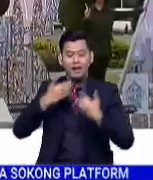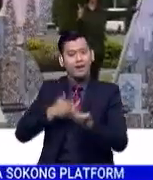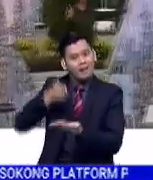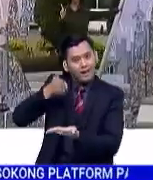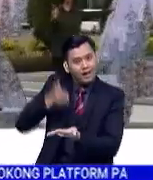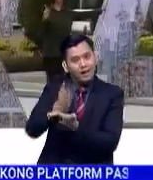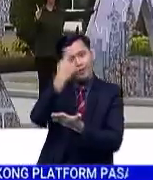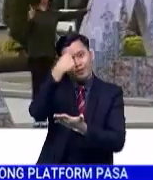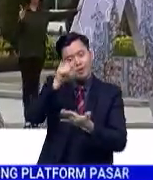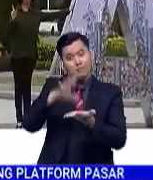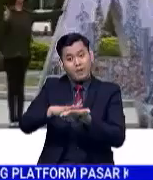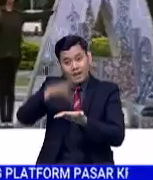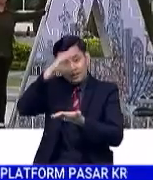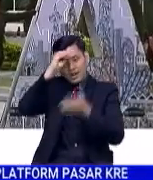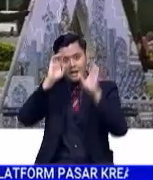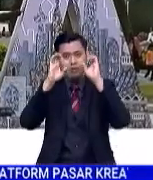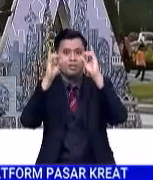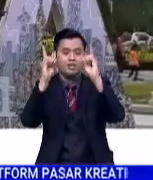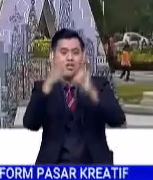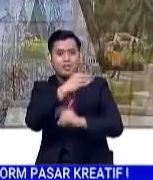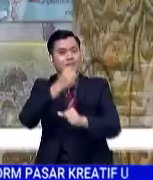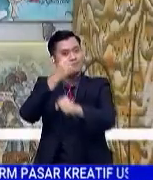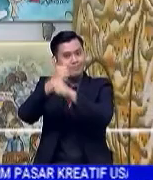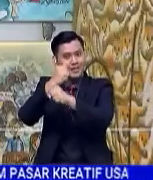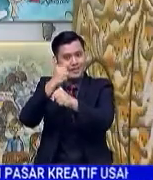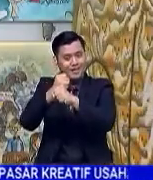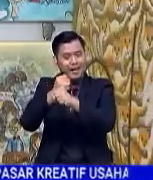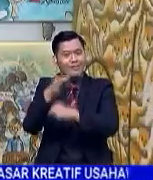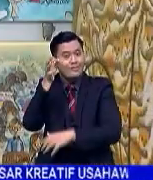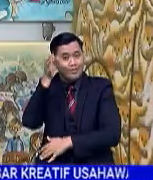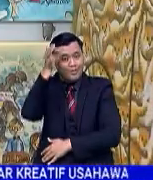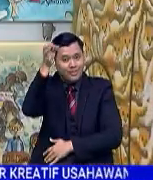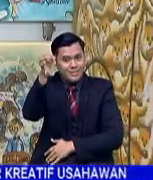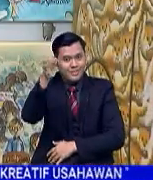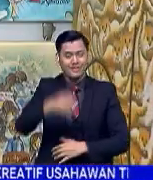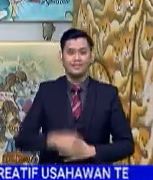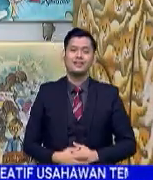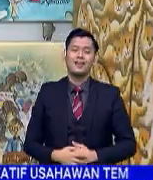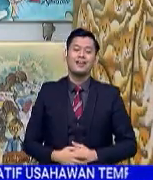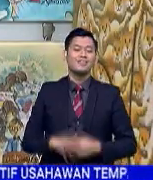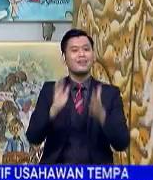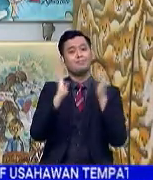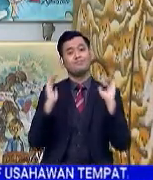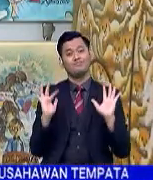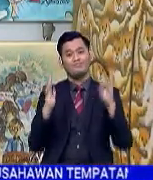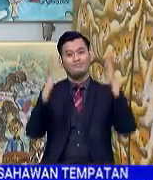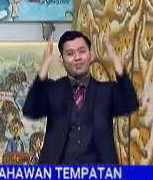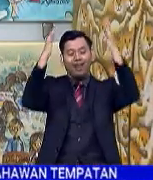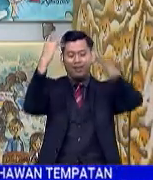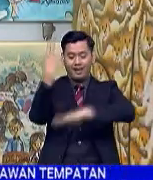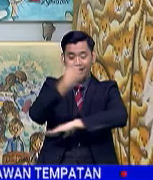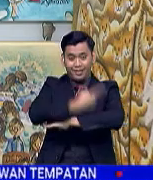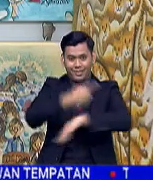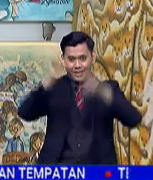untuk pendidikan dan pekerjaan. Selamat Hari Kesedaran Autisma